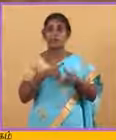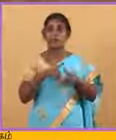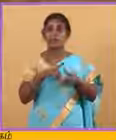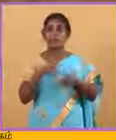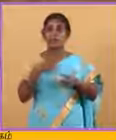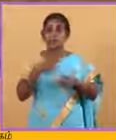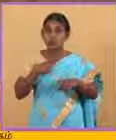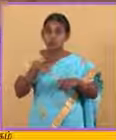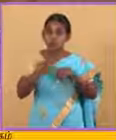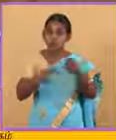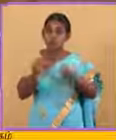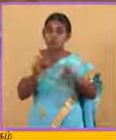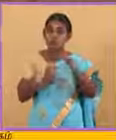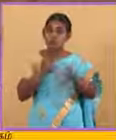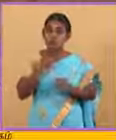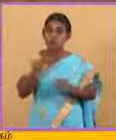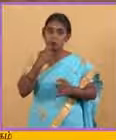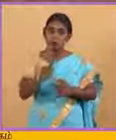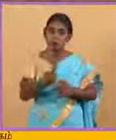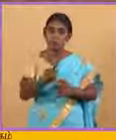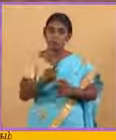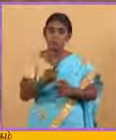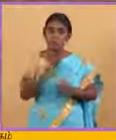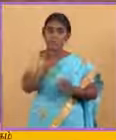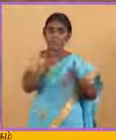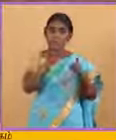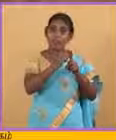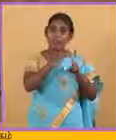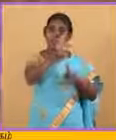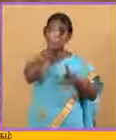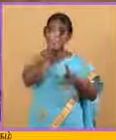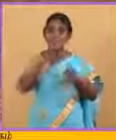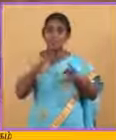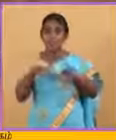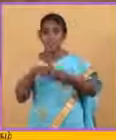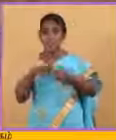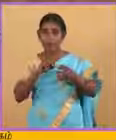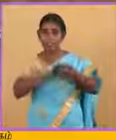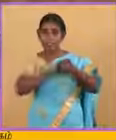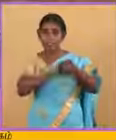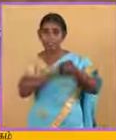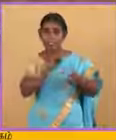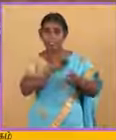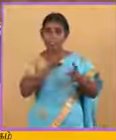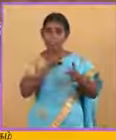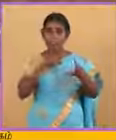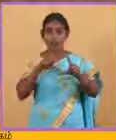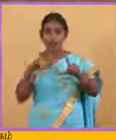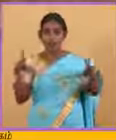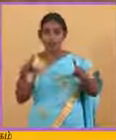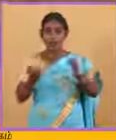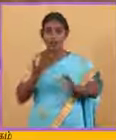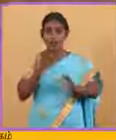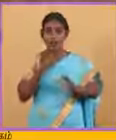அவரை அறியாம அந்த பாரியின் மீது கொண்ட பற்றாலும், கபிலர் மீது கொண்ட பற்றாலும், மொழியின் மேல் மீது கொண்ட பற்றாலும்